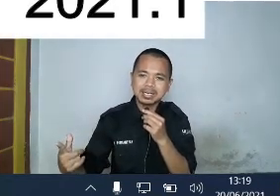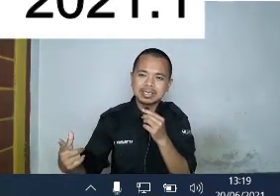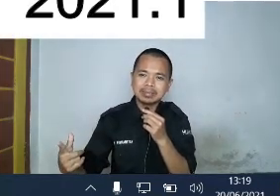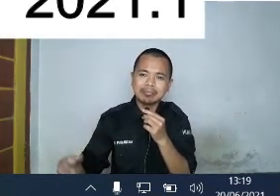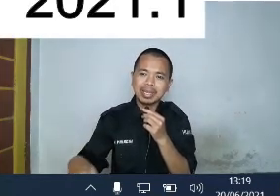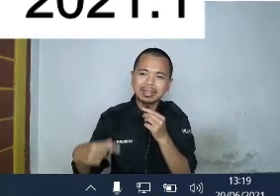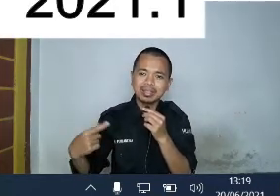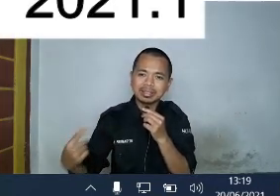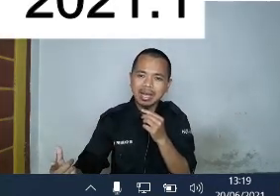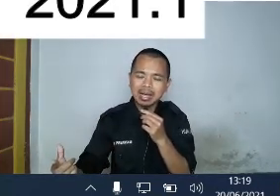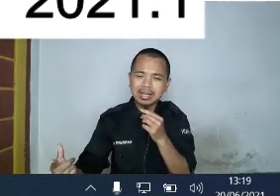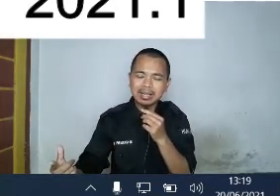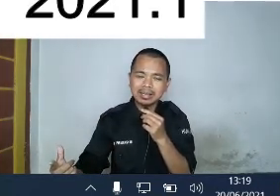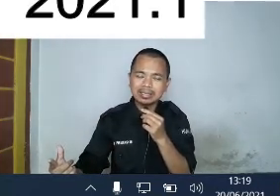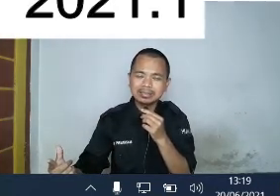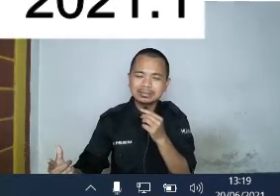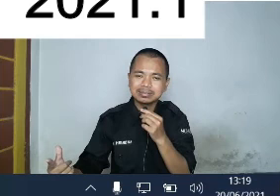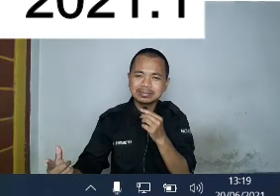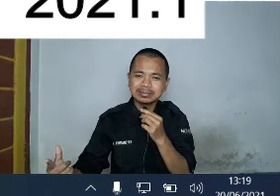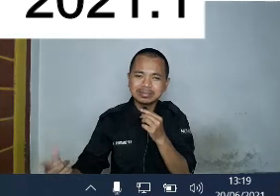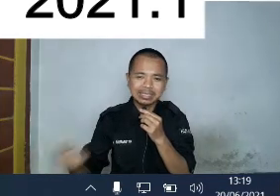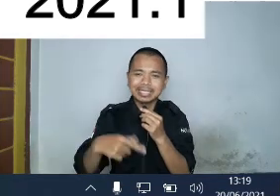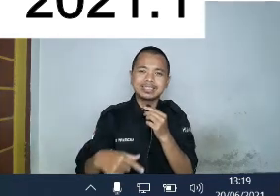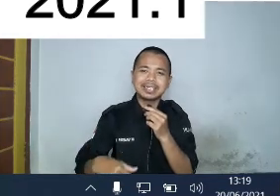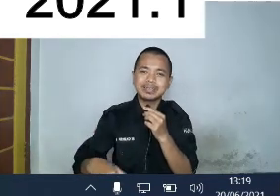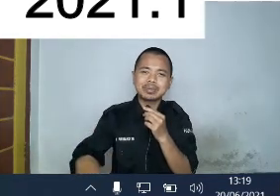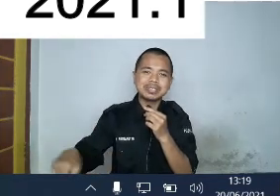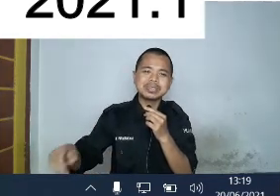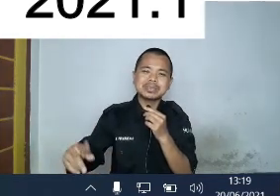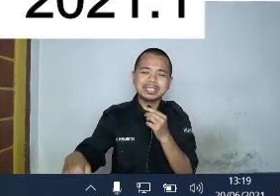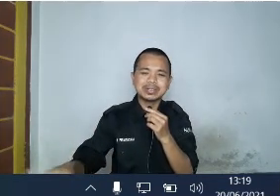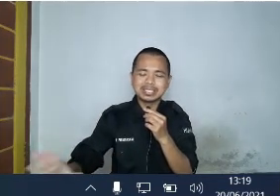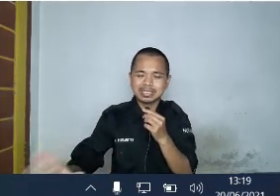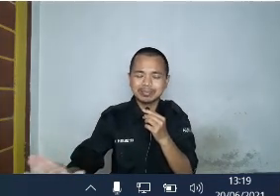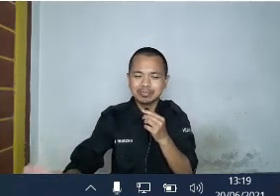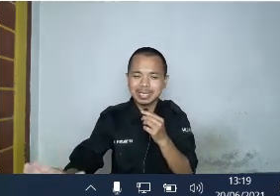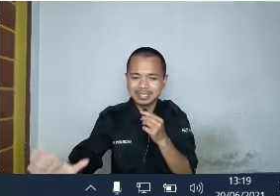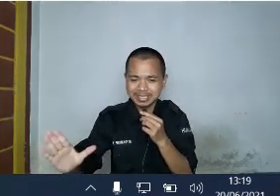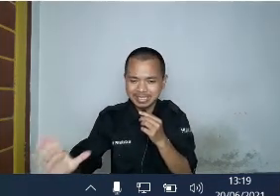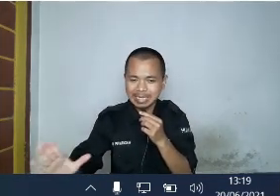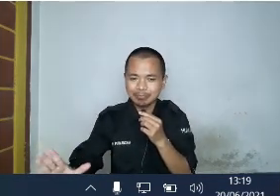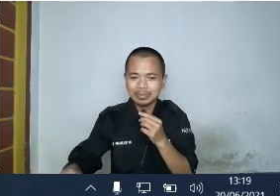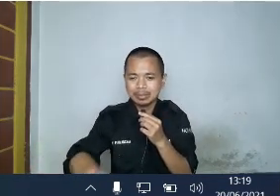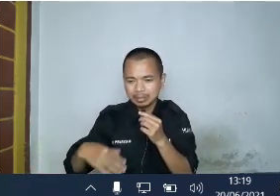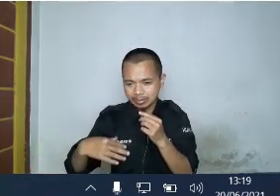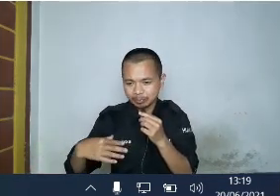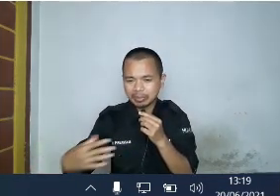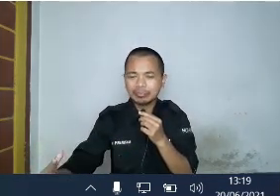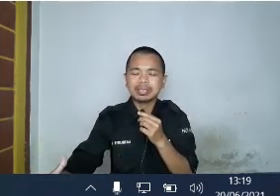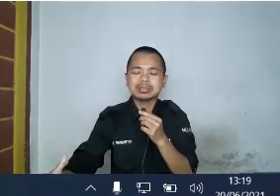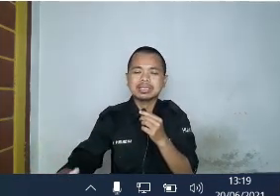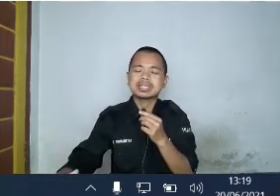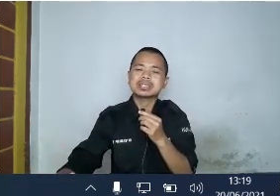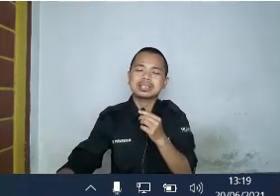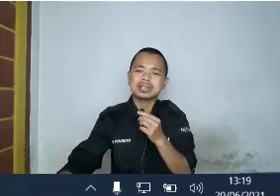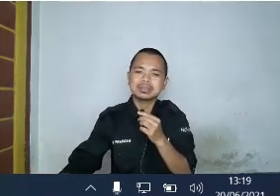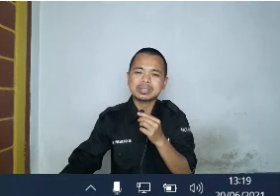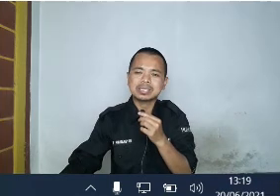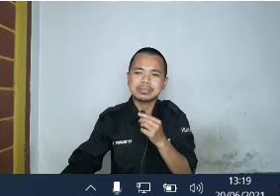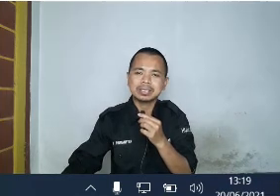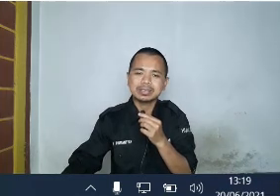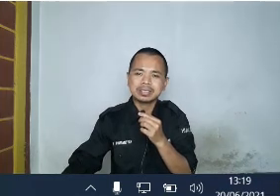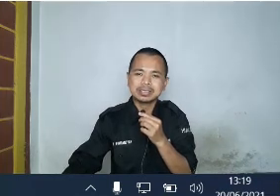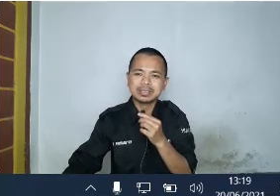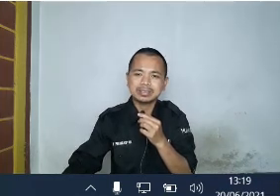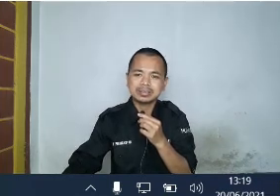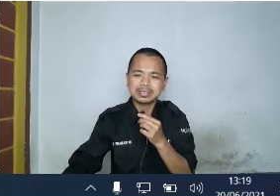kesehatan mental Hai dan lain-lain pokoknya semuanya harus serba siap di prepare dari sekarang